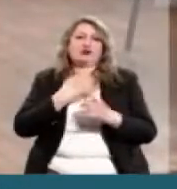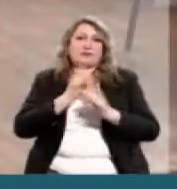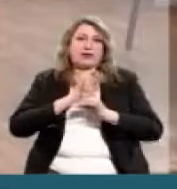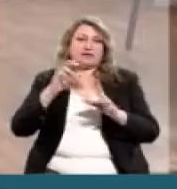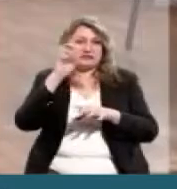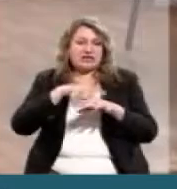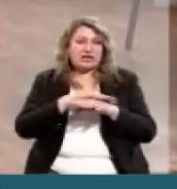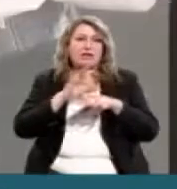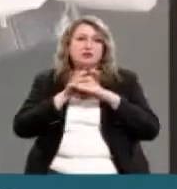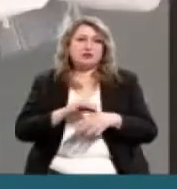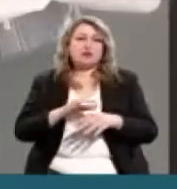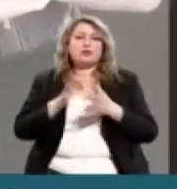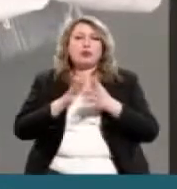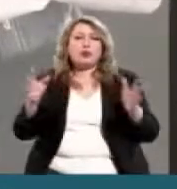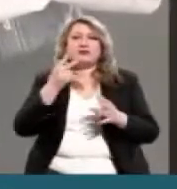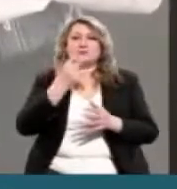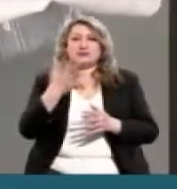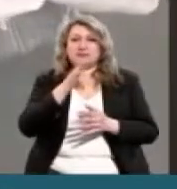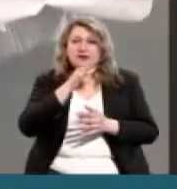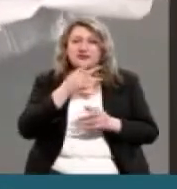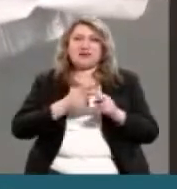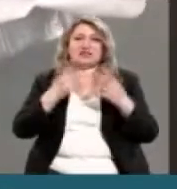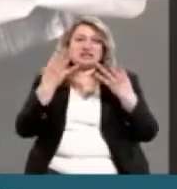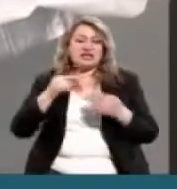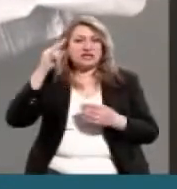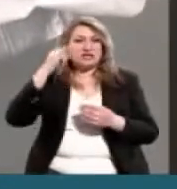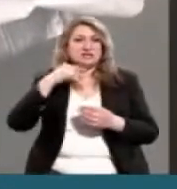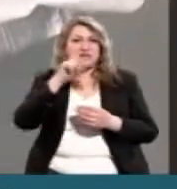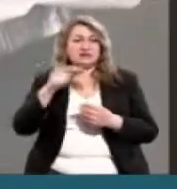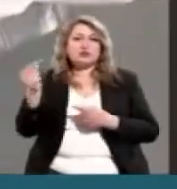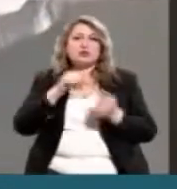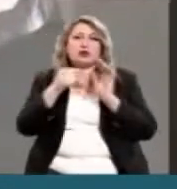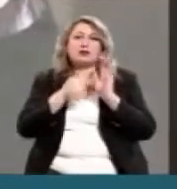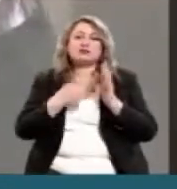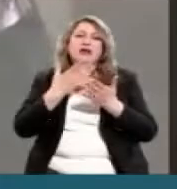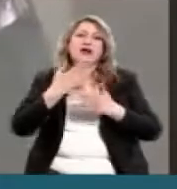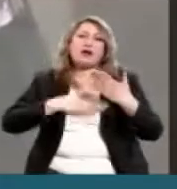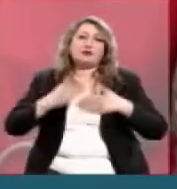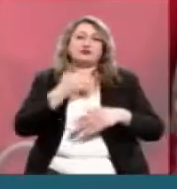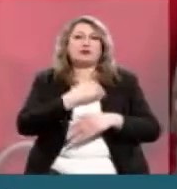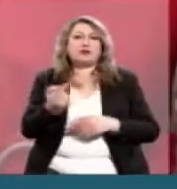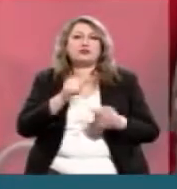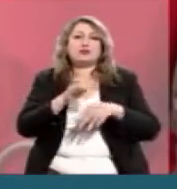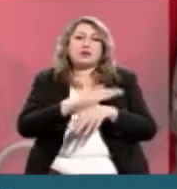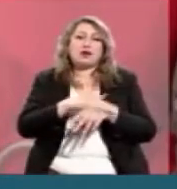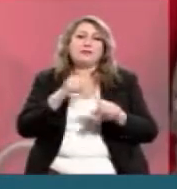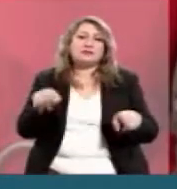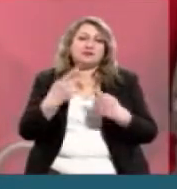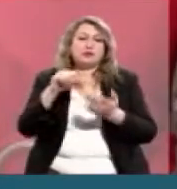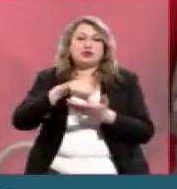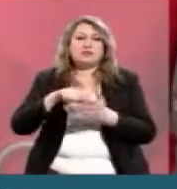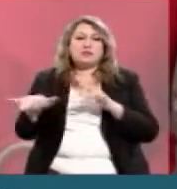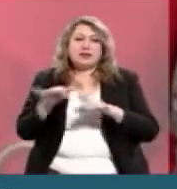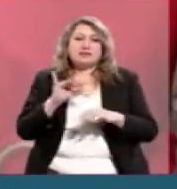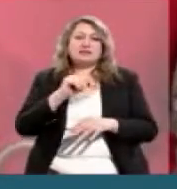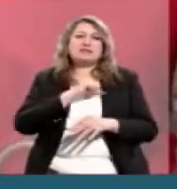праздников страны. Отмечают его более 25 лет. В этот день казахстанцы делятся друг с другом радостью, желая добра и процветания. Участники